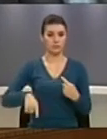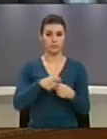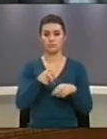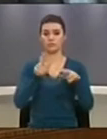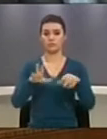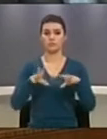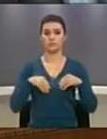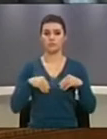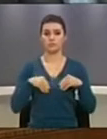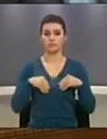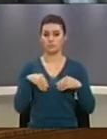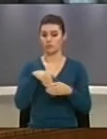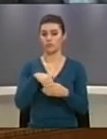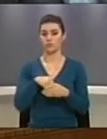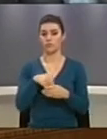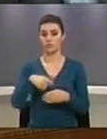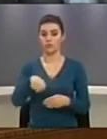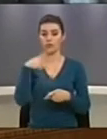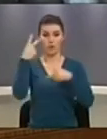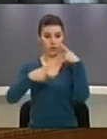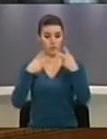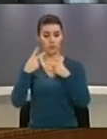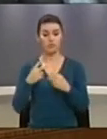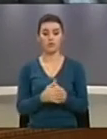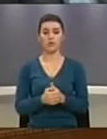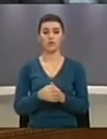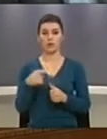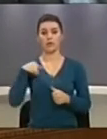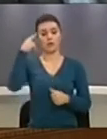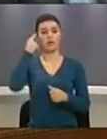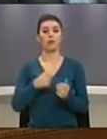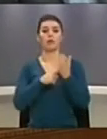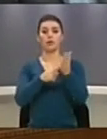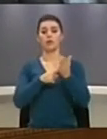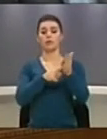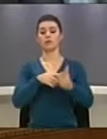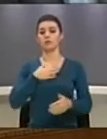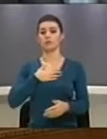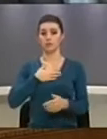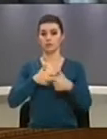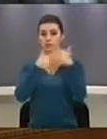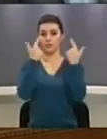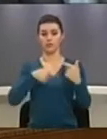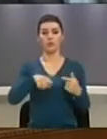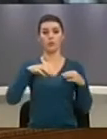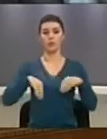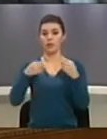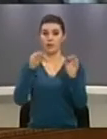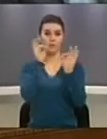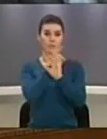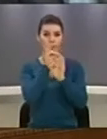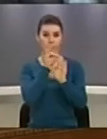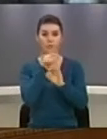marrë përkrahjen e komisionit funksional, desha të ngres vetëm disa çështje të cilat kryetari nuk i përmendi e